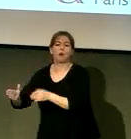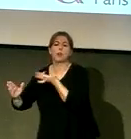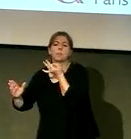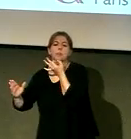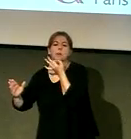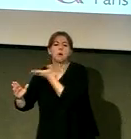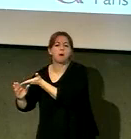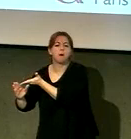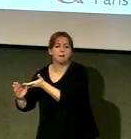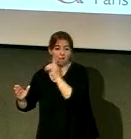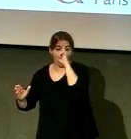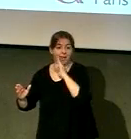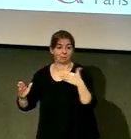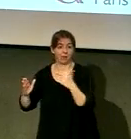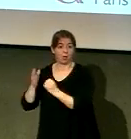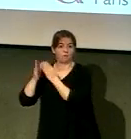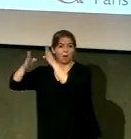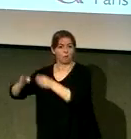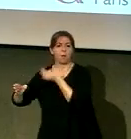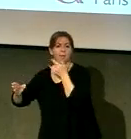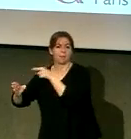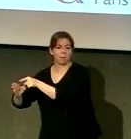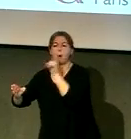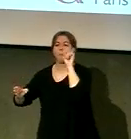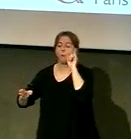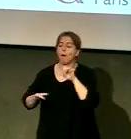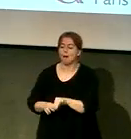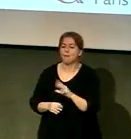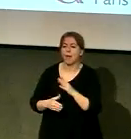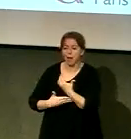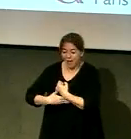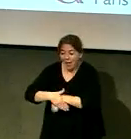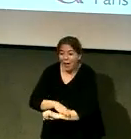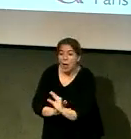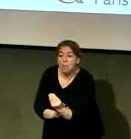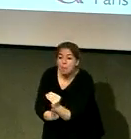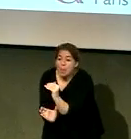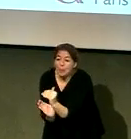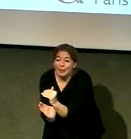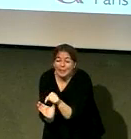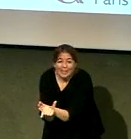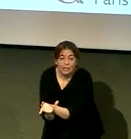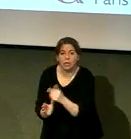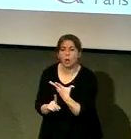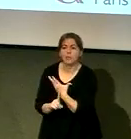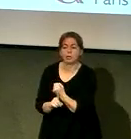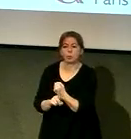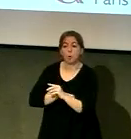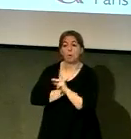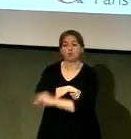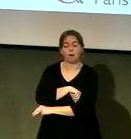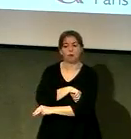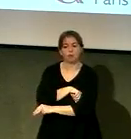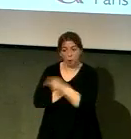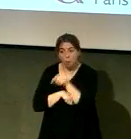on a fait un travail sur le syndrome de sevrage des nouveau-nés, les équipes disaient il y a des enfants